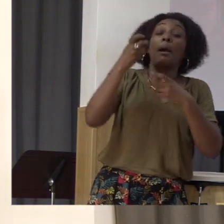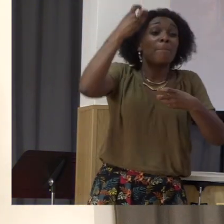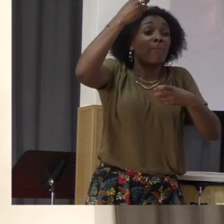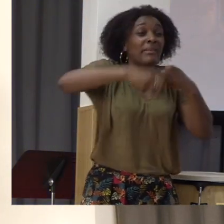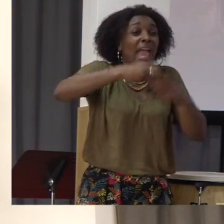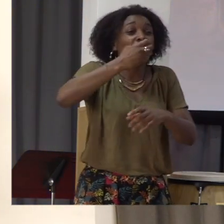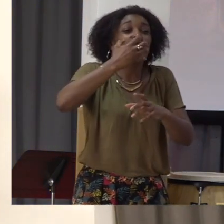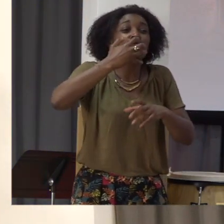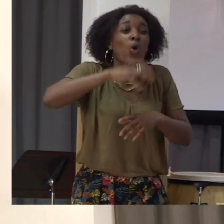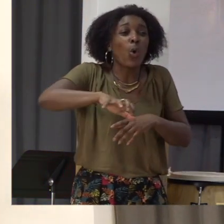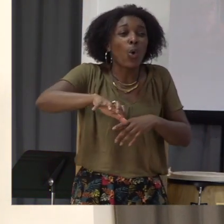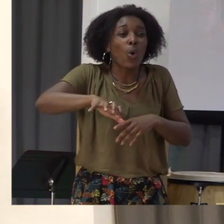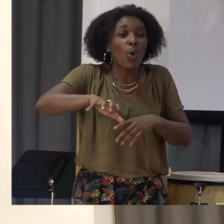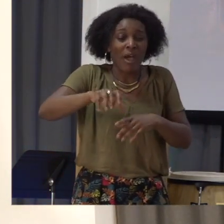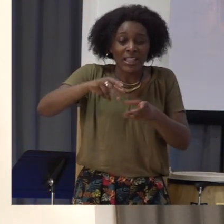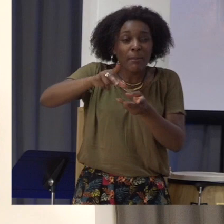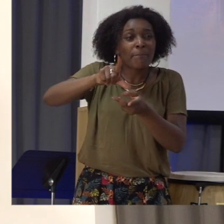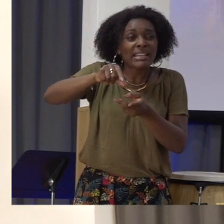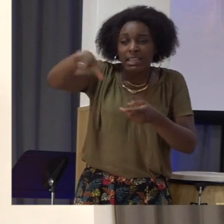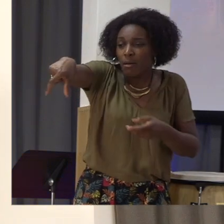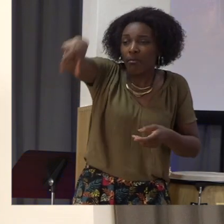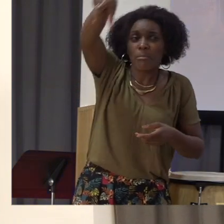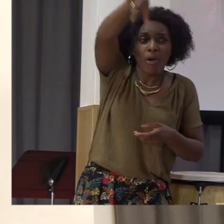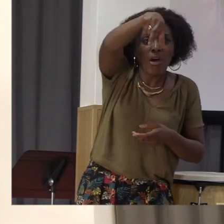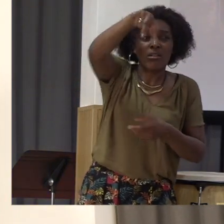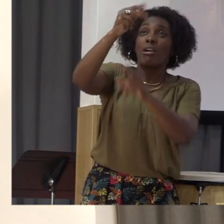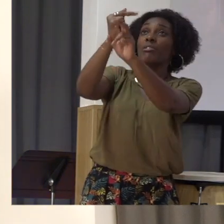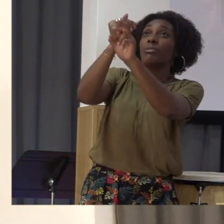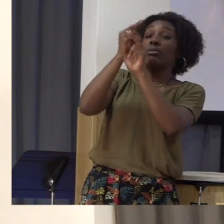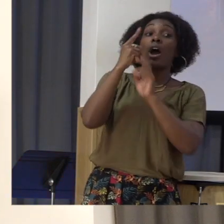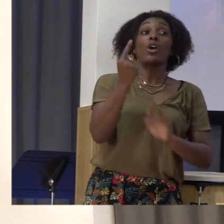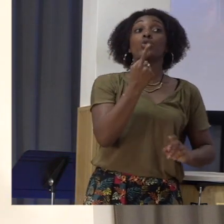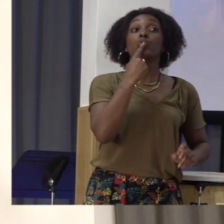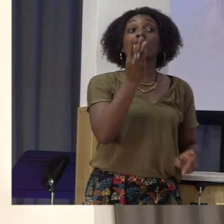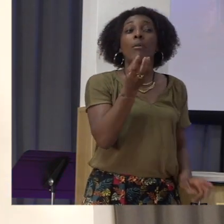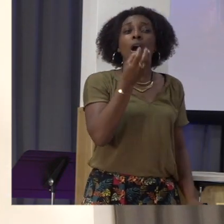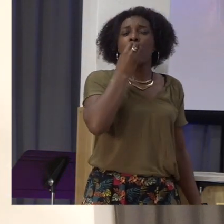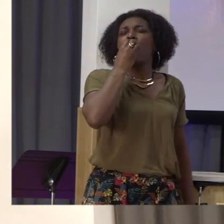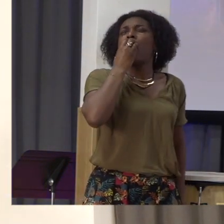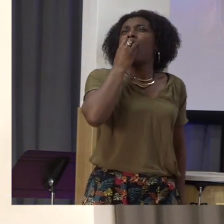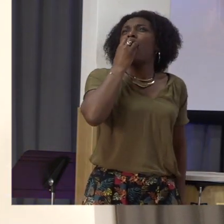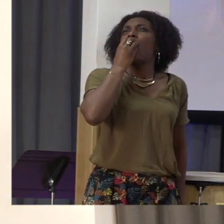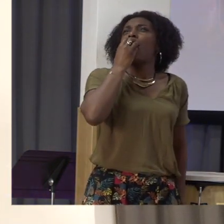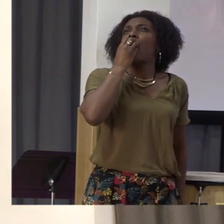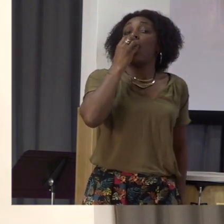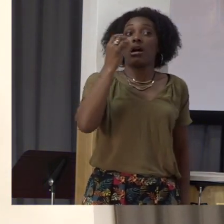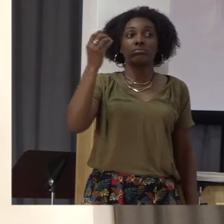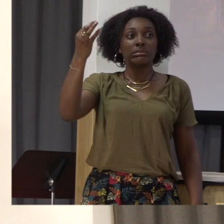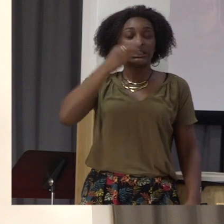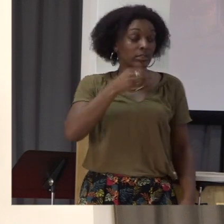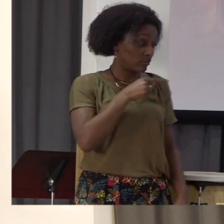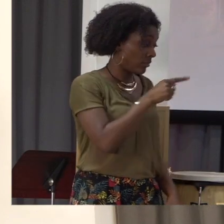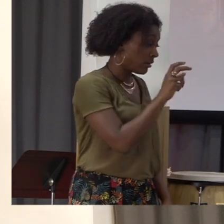prise sur l'autel avec des pincettes. Il en toucha ma bouche et dit, Ceci a touché tes lèvres,